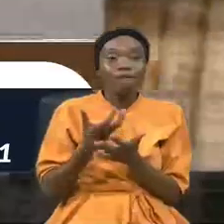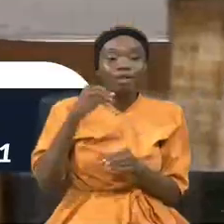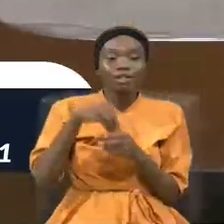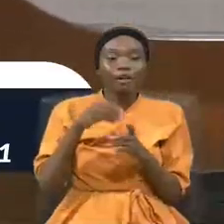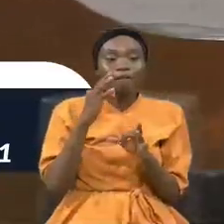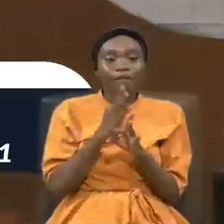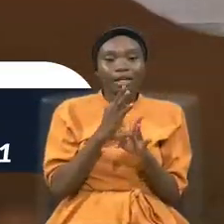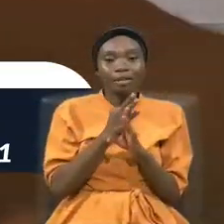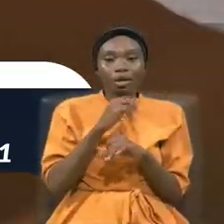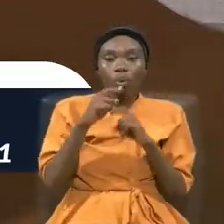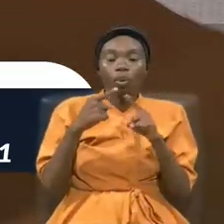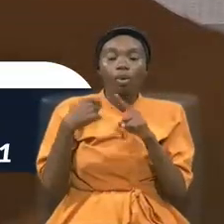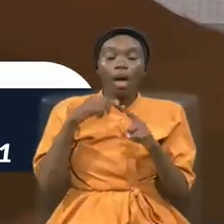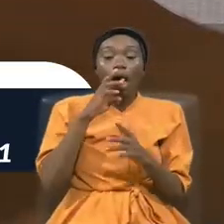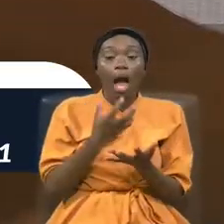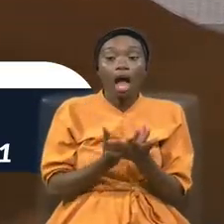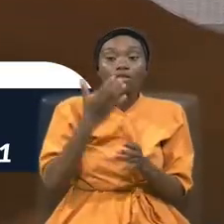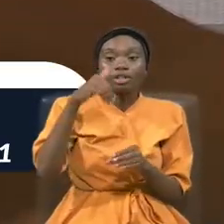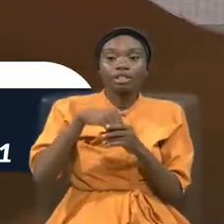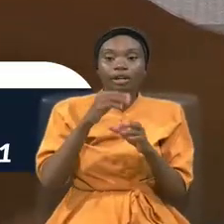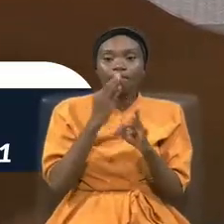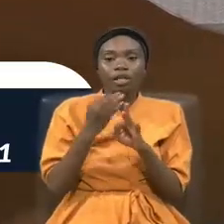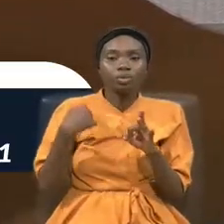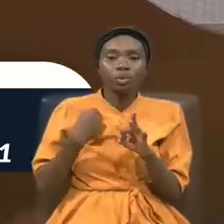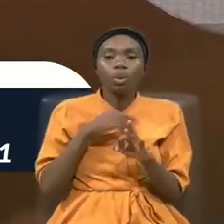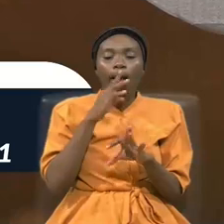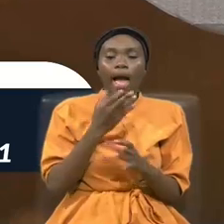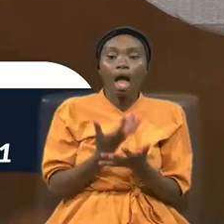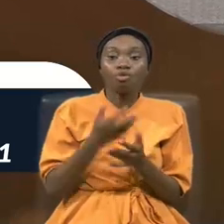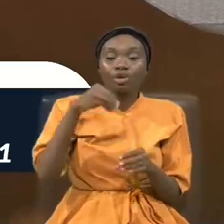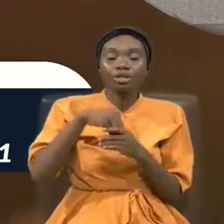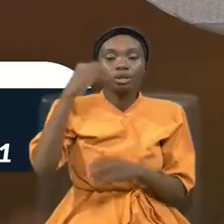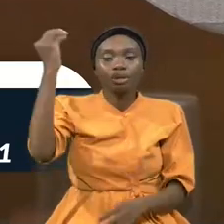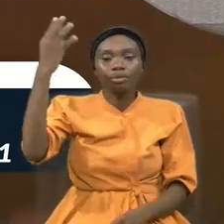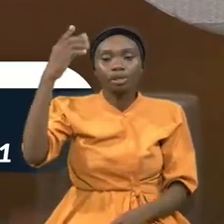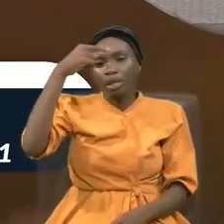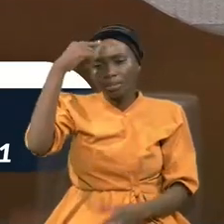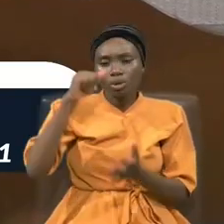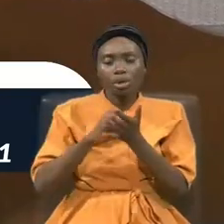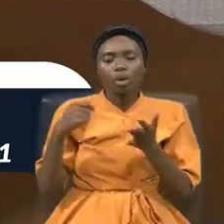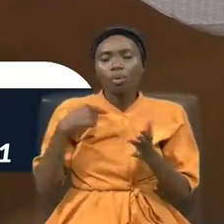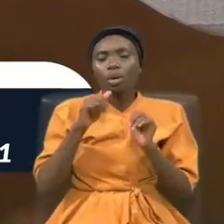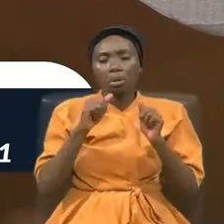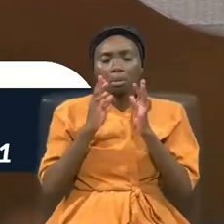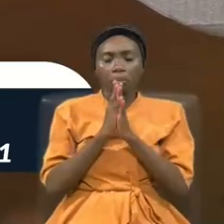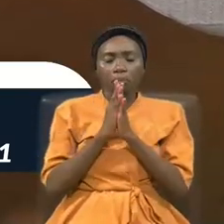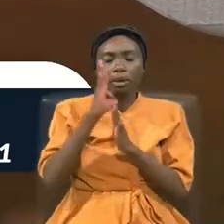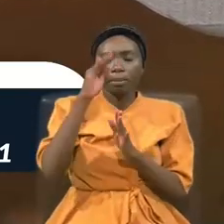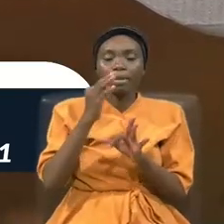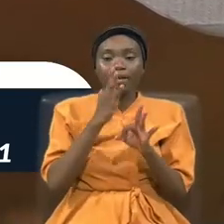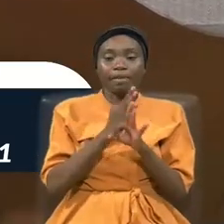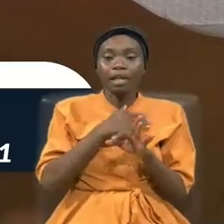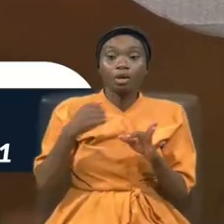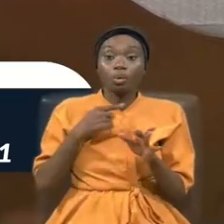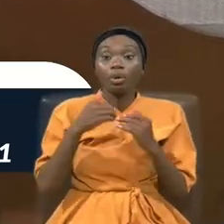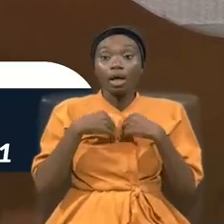foi? Lorsque nous sommes riches en la foi, nous sommes riches en la grâce, parce que vous pouvez prier par la foi et nous